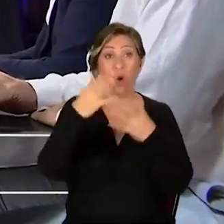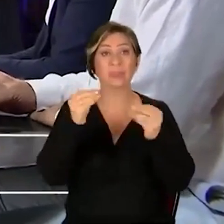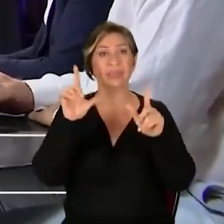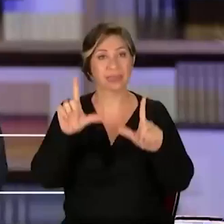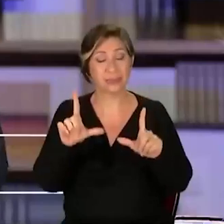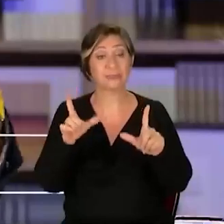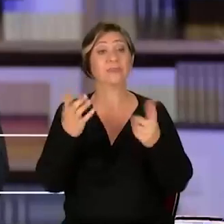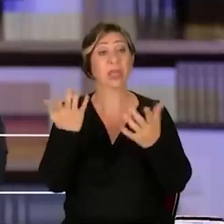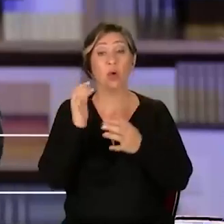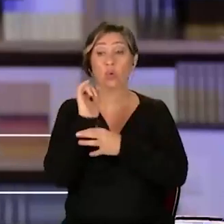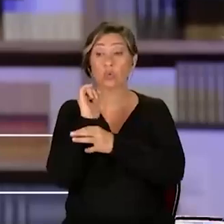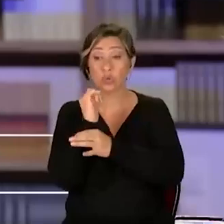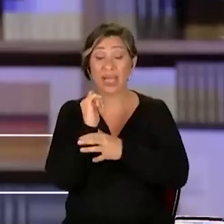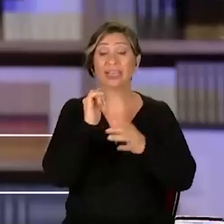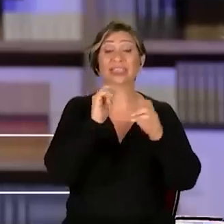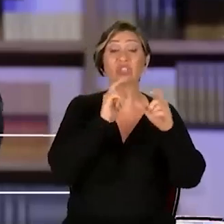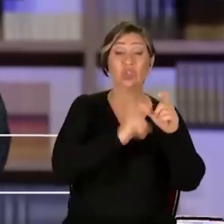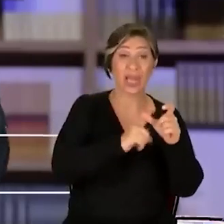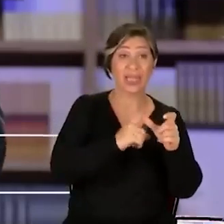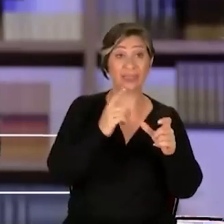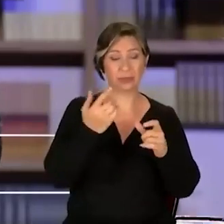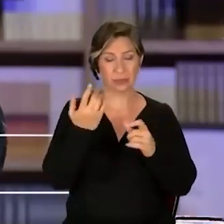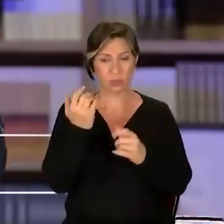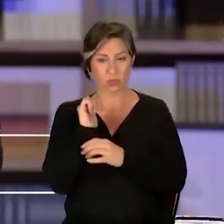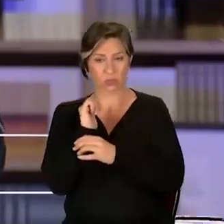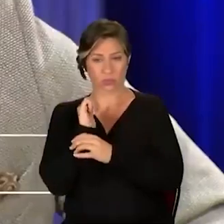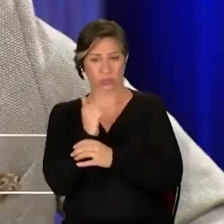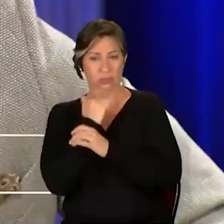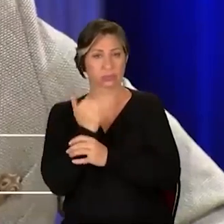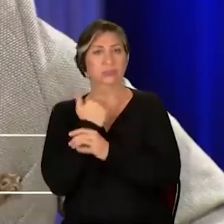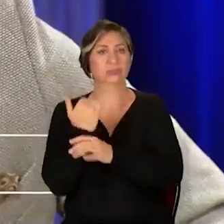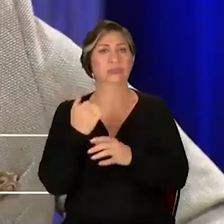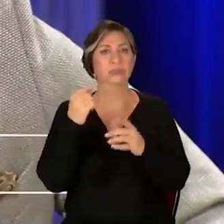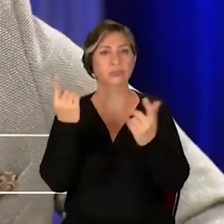gerekir. Çünkü hem usta çırak, yani zanaatımsı oyunculukla ilgili,